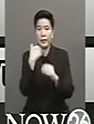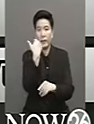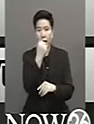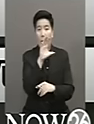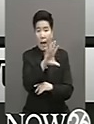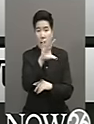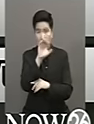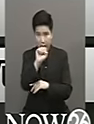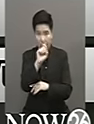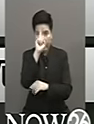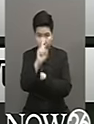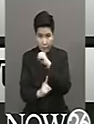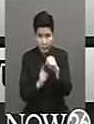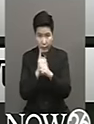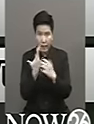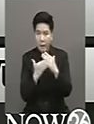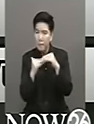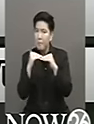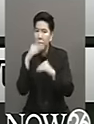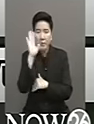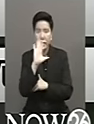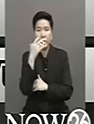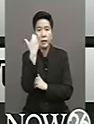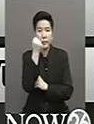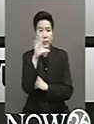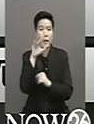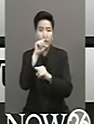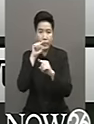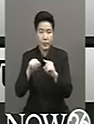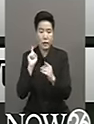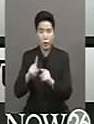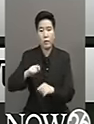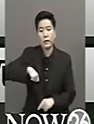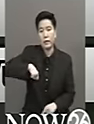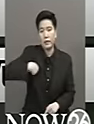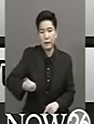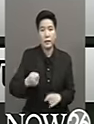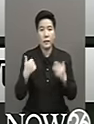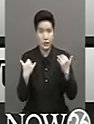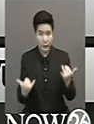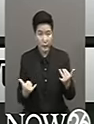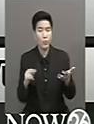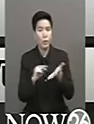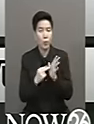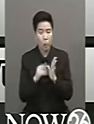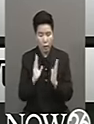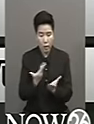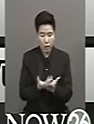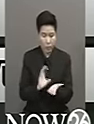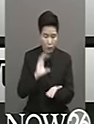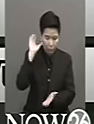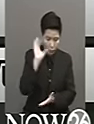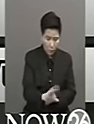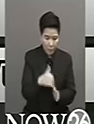500,000บาทต่อปีและไม่เกิน 15%ของเงินได้ที่ต้องเสียภาษีประจำปีถือว่าผู้ลงทุนได้